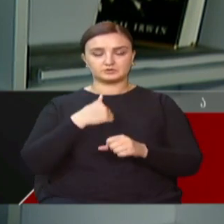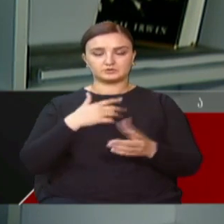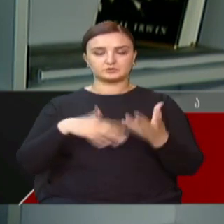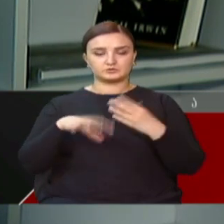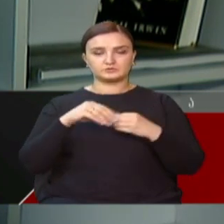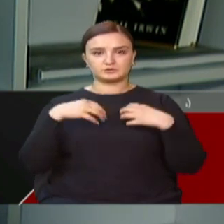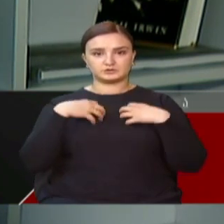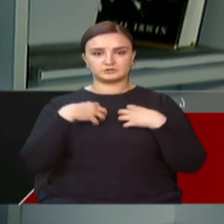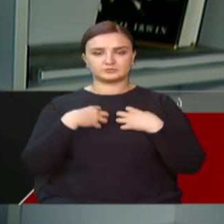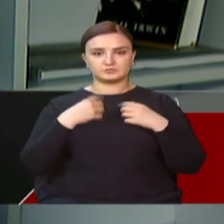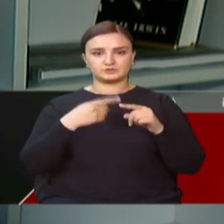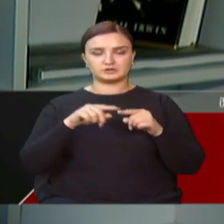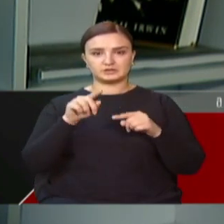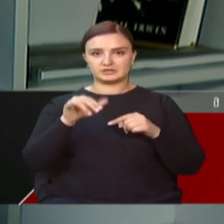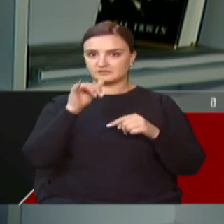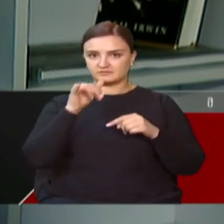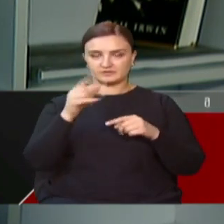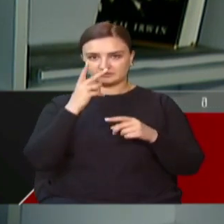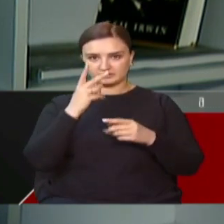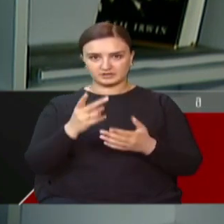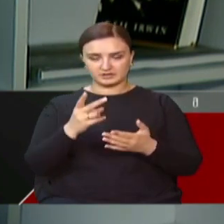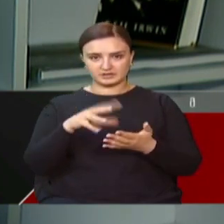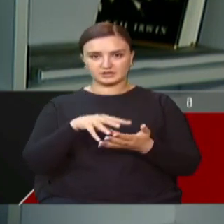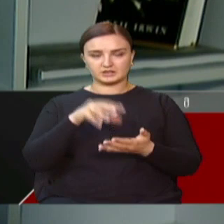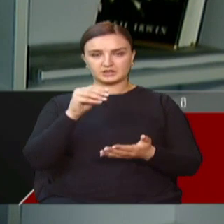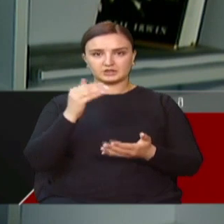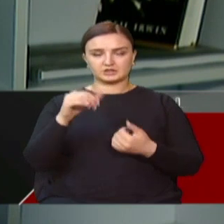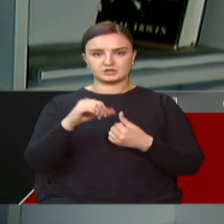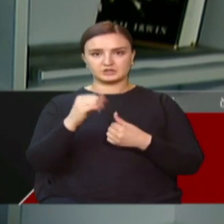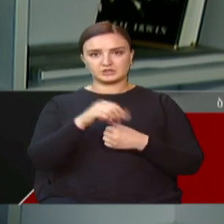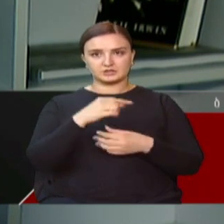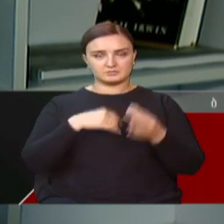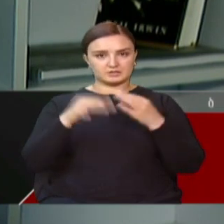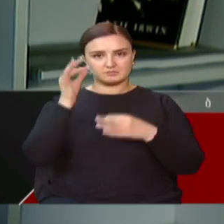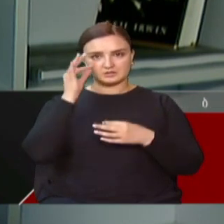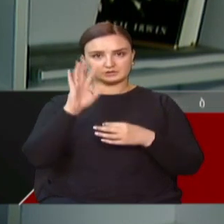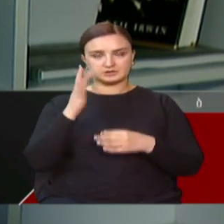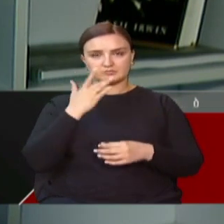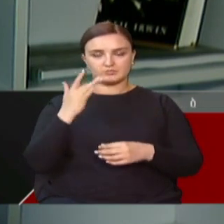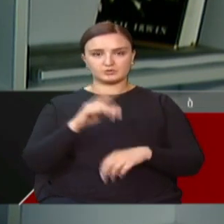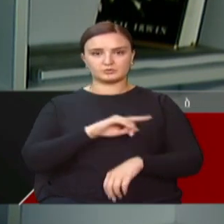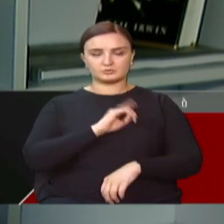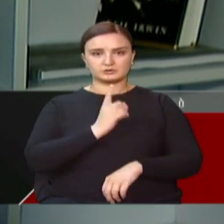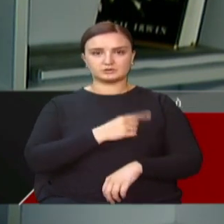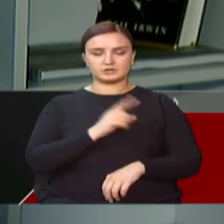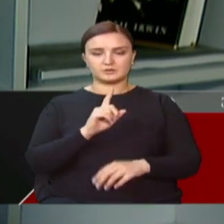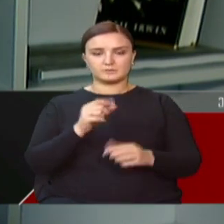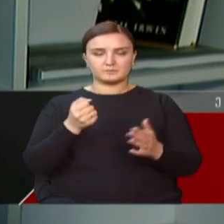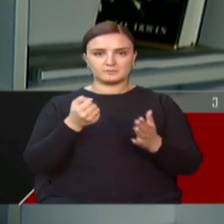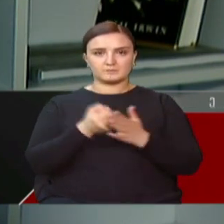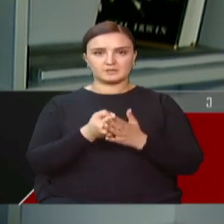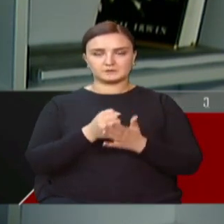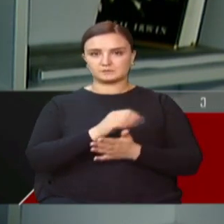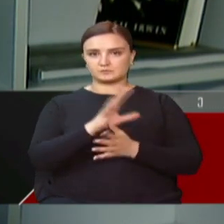სამწუხაროდ ეს ვერ ვნახეთ. Გირჩის გარდა არ მახსენდება პოლიტიკური ძალა, რომელსაც მაქსიმუმი დაედონ მთელ